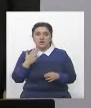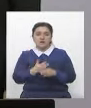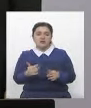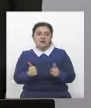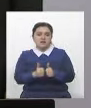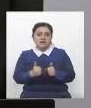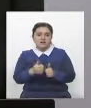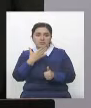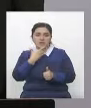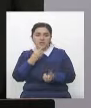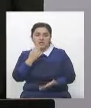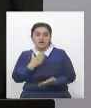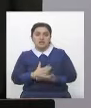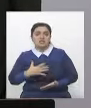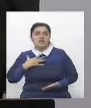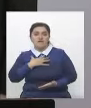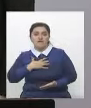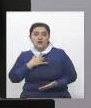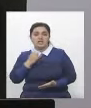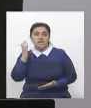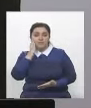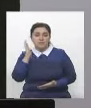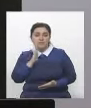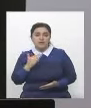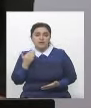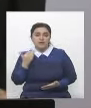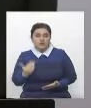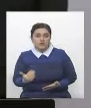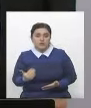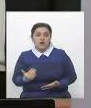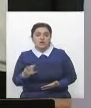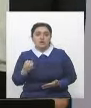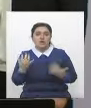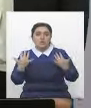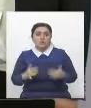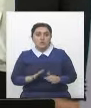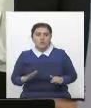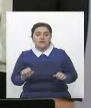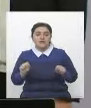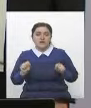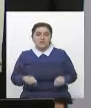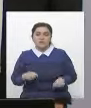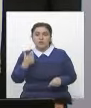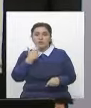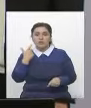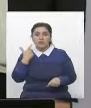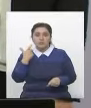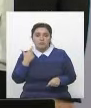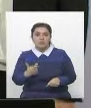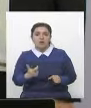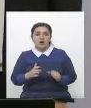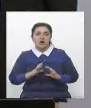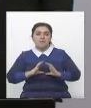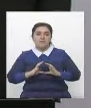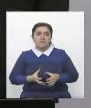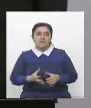окружает красота. Важно не проспать ее, не упустить возможность любоваться